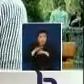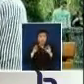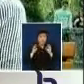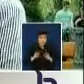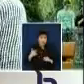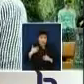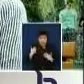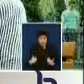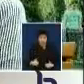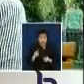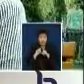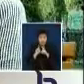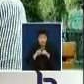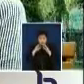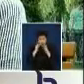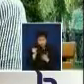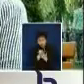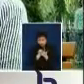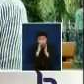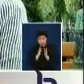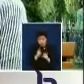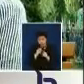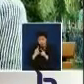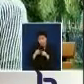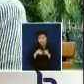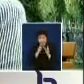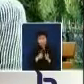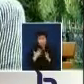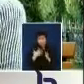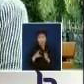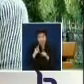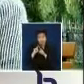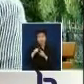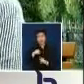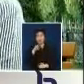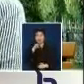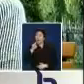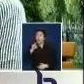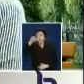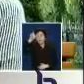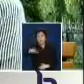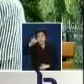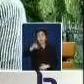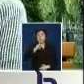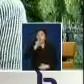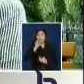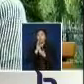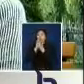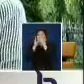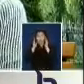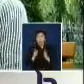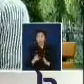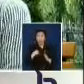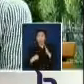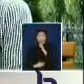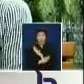ของอัญมณีด้วยซึ่งตรงนี้เองก็ดิฉันเองก็ได้มีโอกาสสอบถามความรู้สึกภายในอีกอันนะคะซึ่งถือว่าเป็นโอกาสดีก็